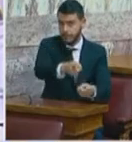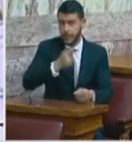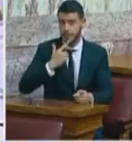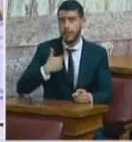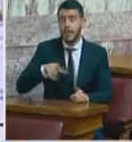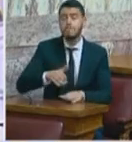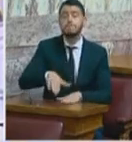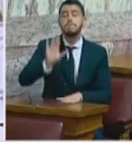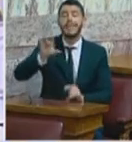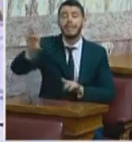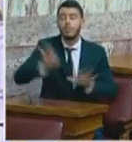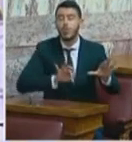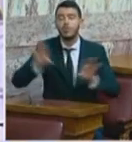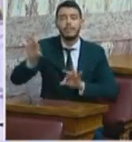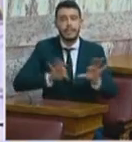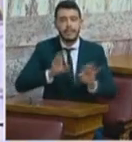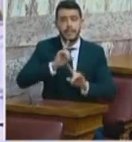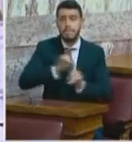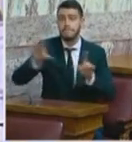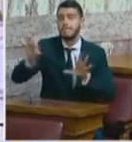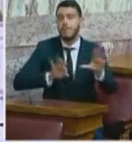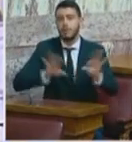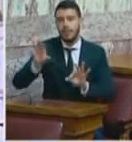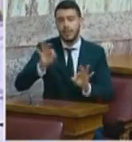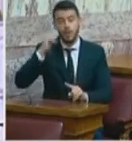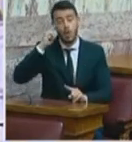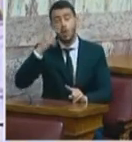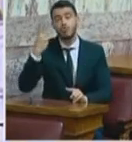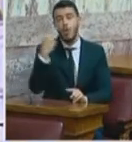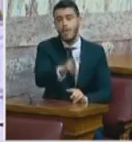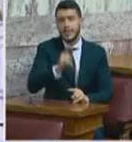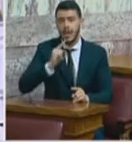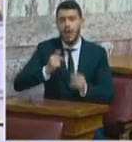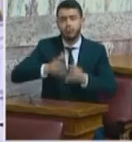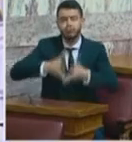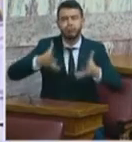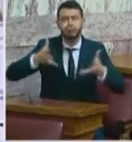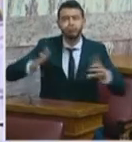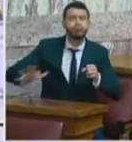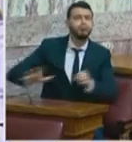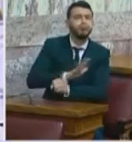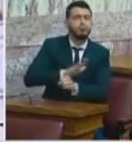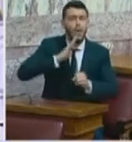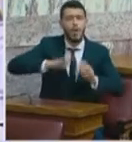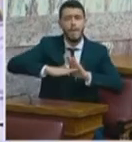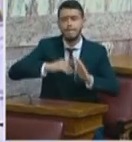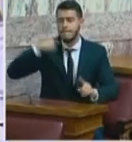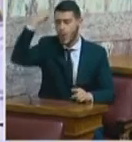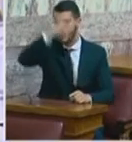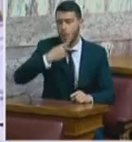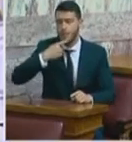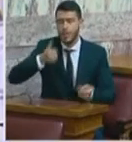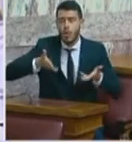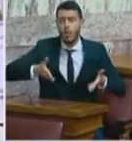και ενδεχομένως το κατά τη γνώμη σας πλεονάζον προσωπικό να φεύγει, μπας και μειώσουμε λίγο